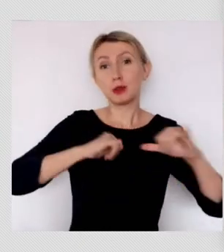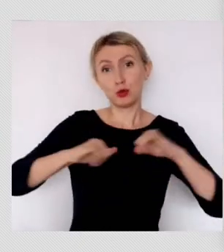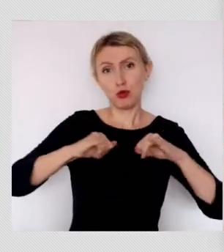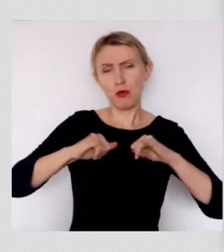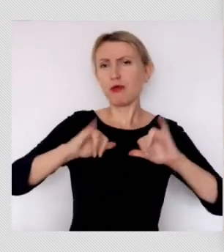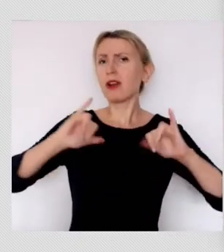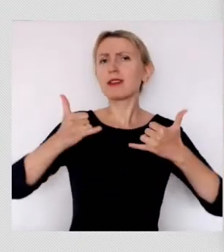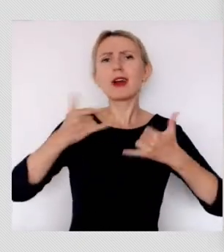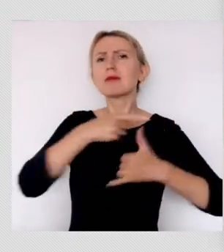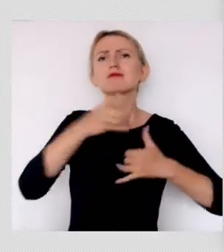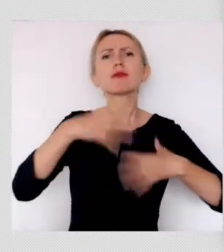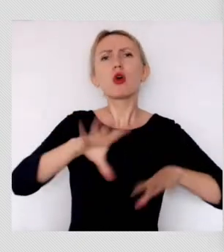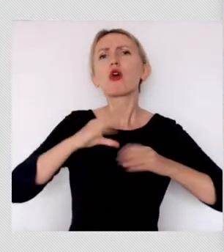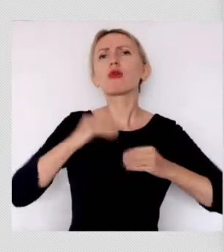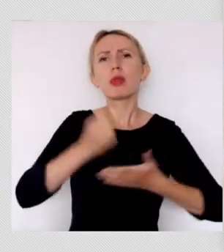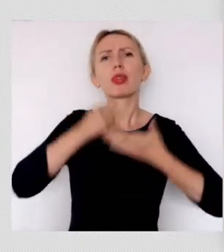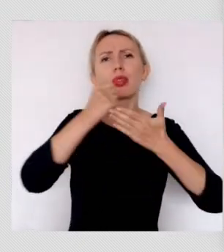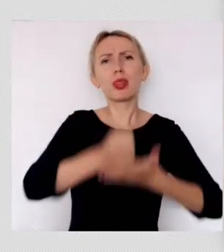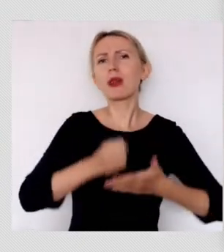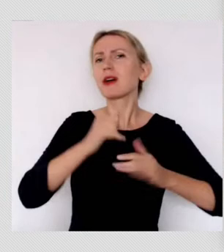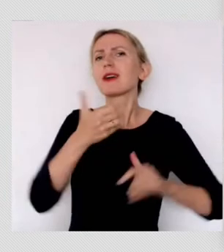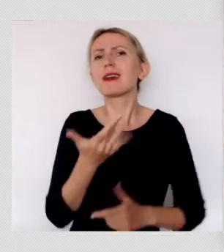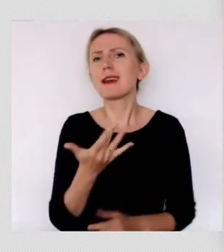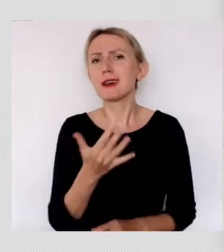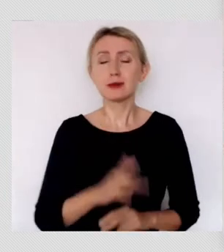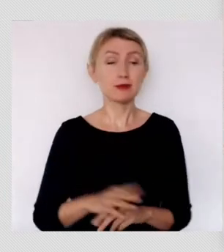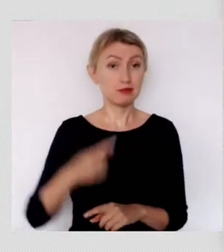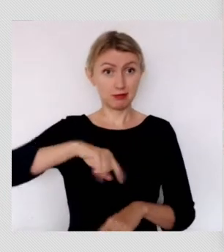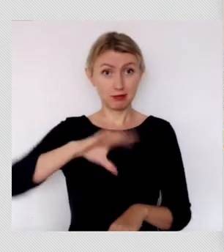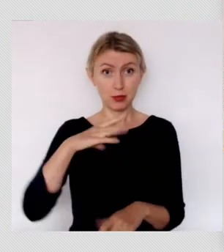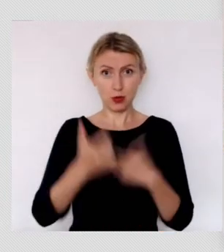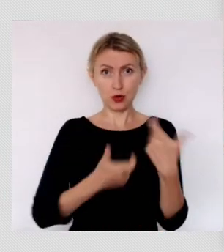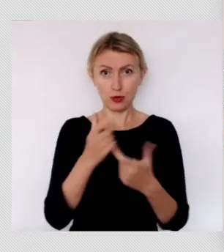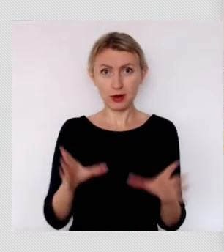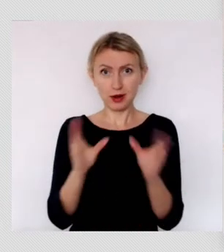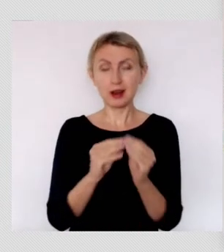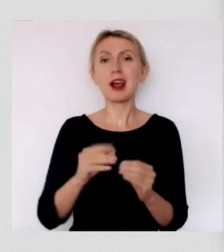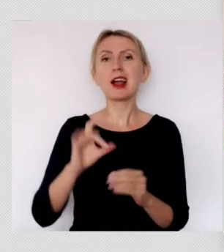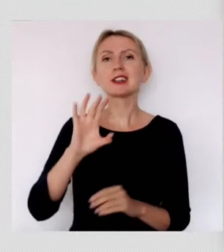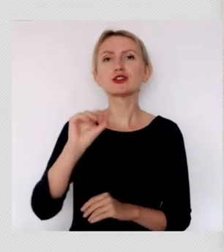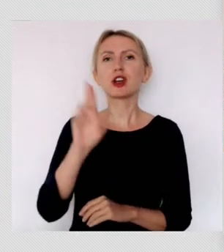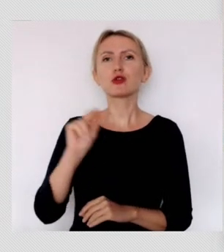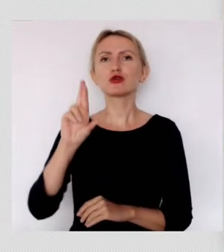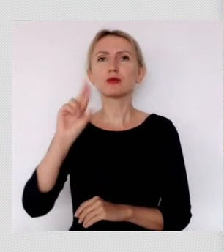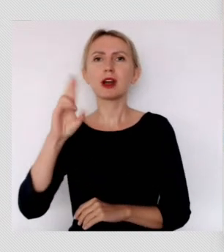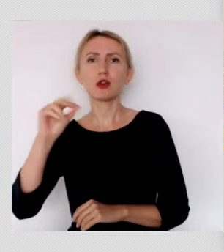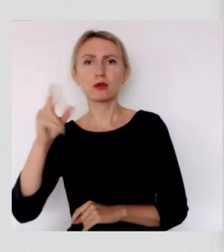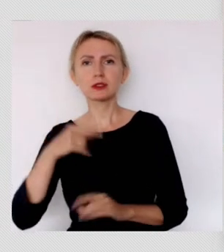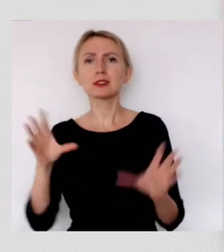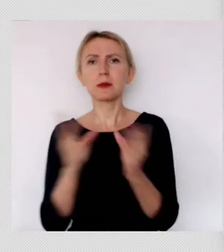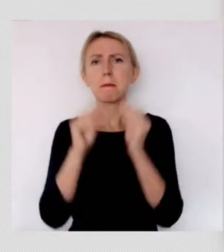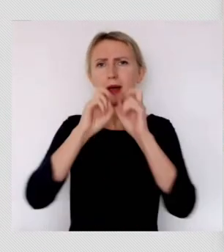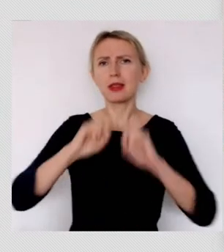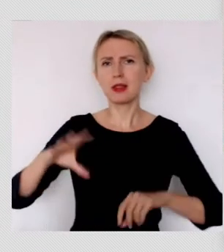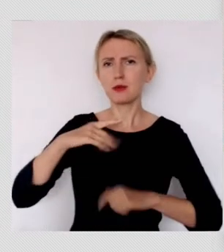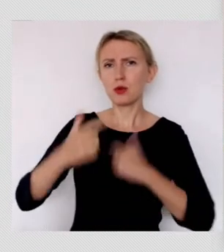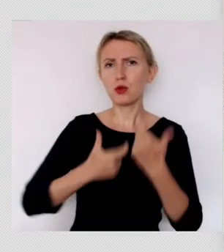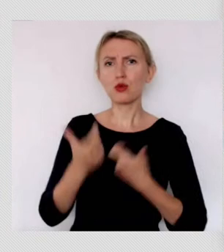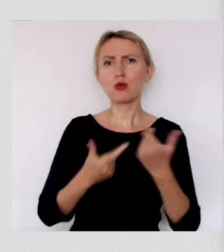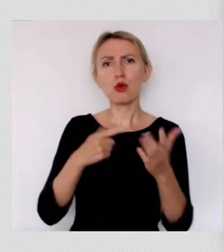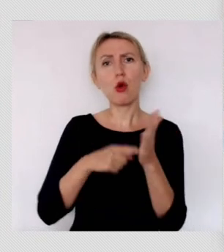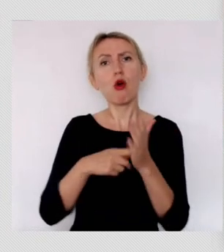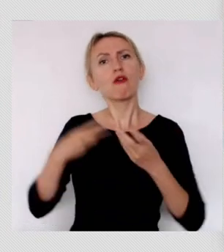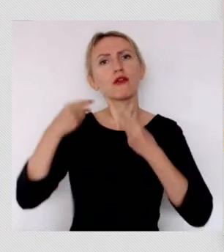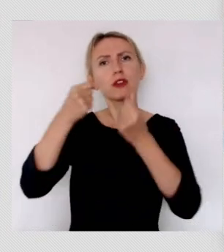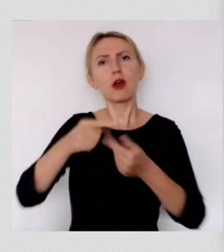Jakie otrzymały dotacje? Tutaj żeśmy zrobili wspólnie z Grzegorzem Makowskim takie badanie dotyczące